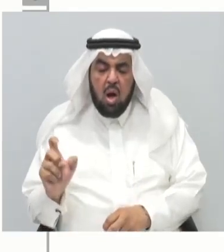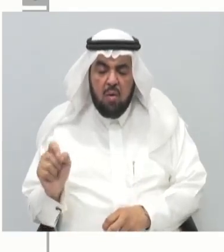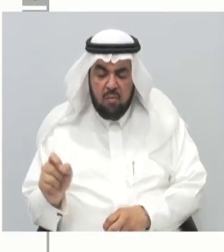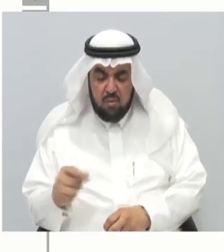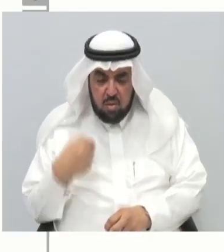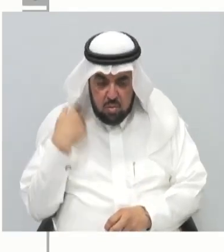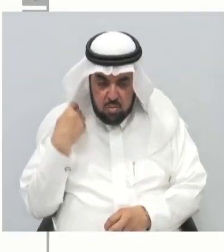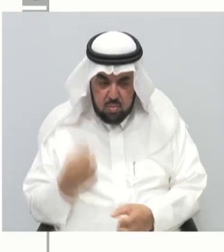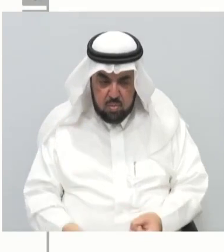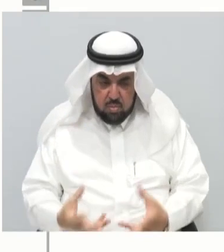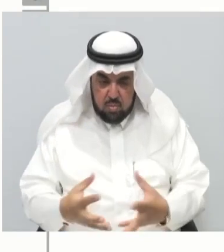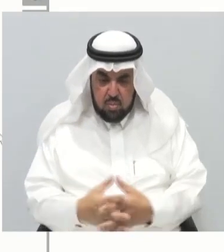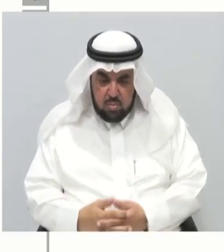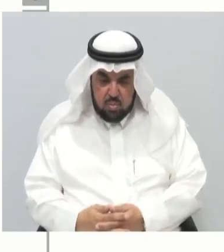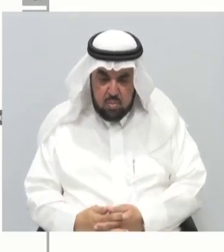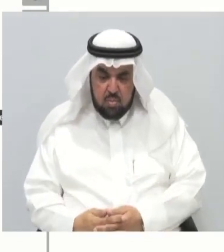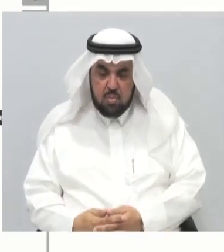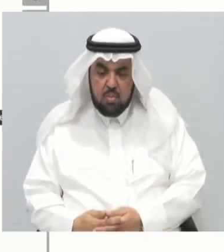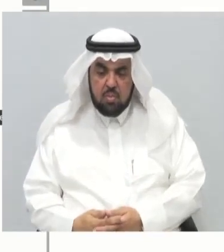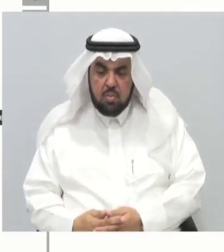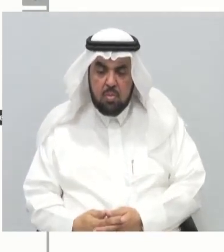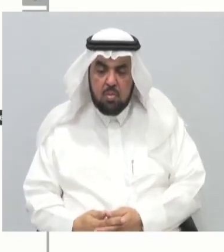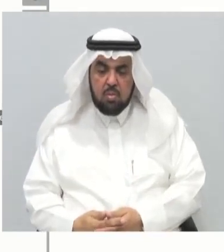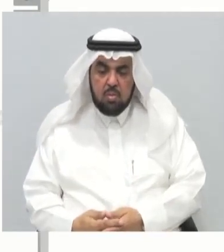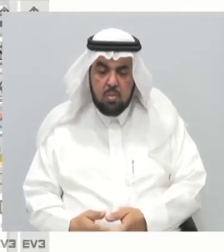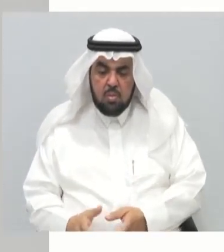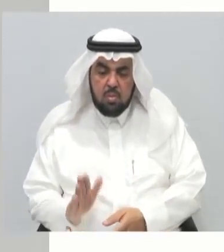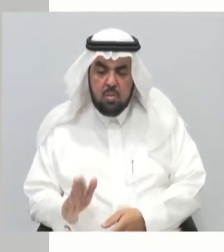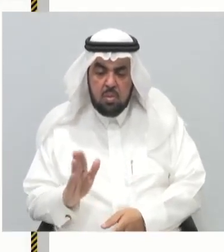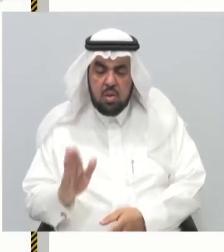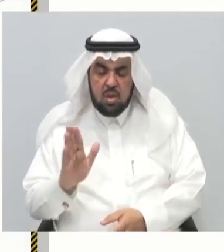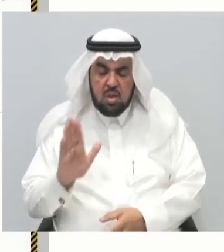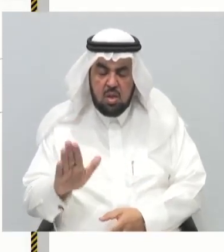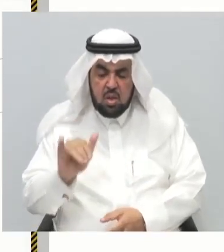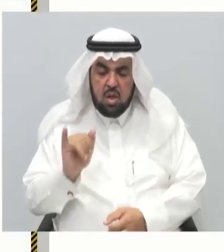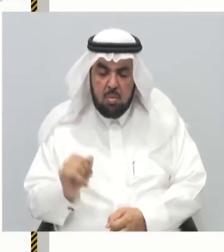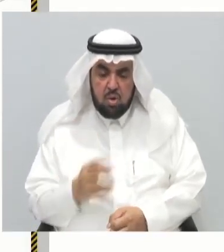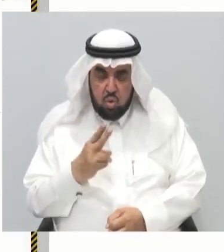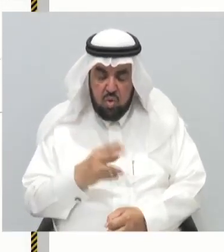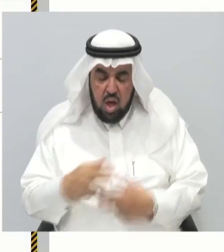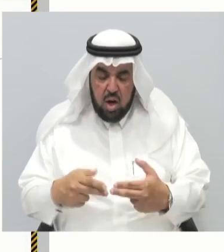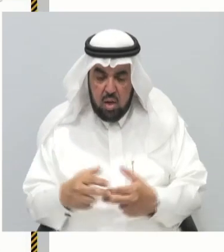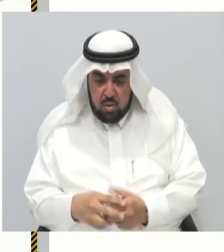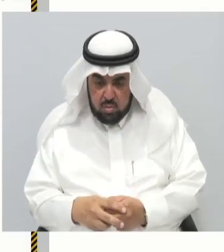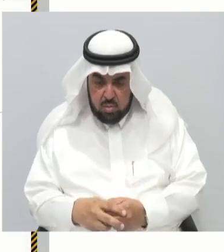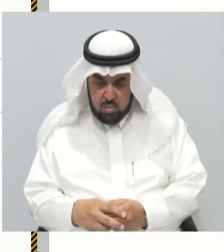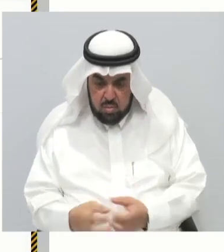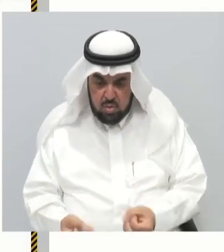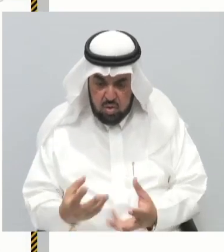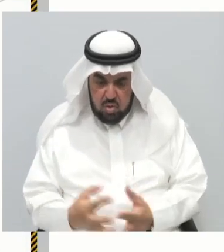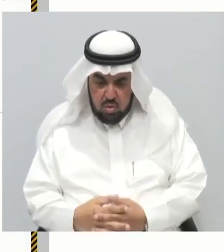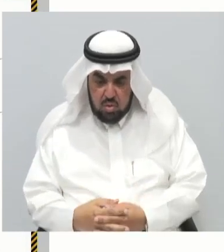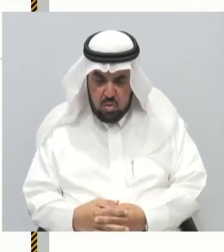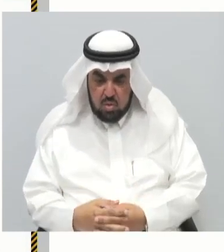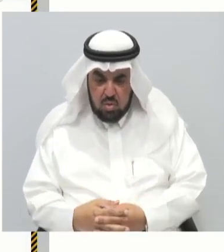المحاكاه نستطيع سحب اللبنات مع بعض البعض نذهب الى السم لمعاينه الحركه طبعا نستطيع